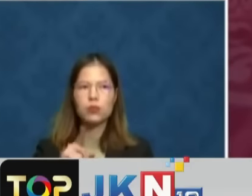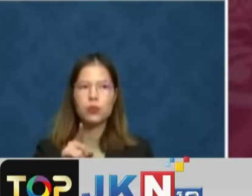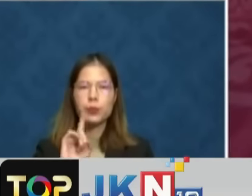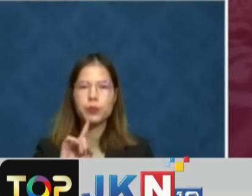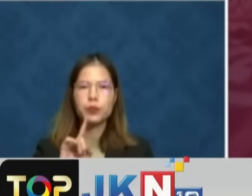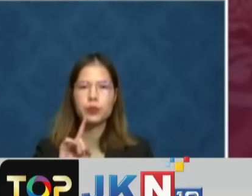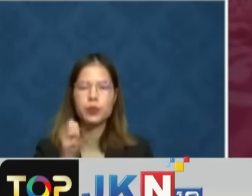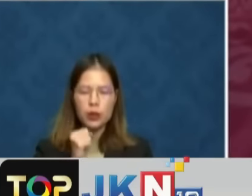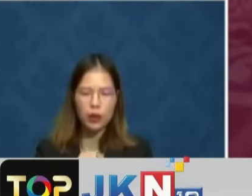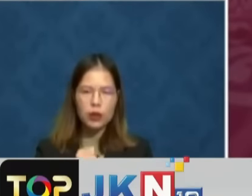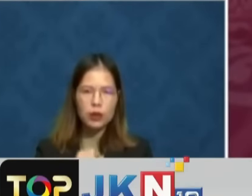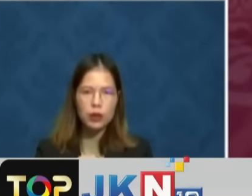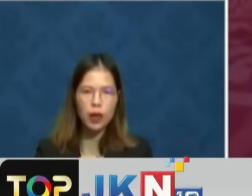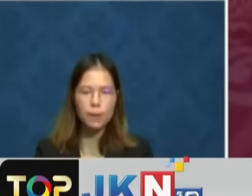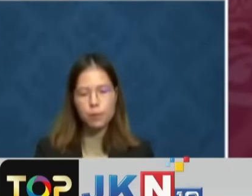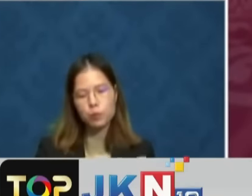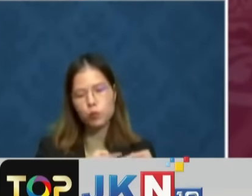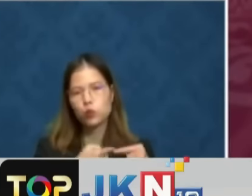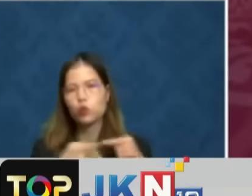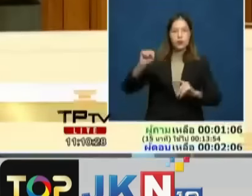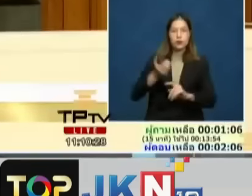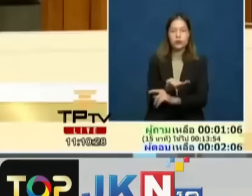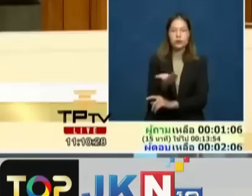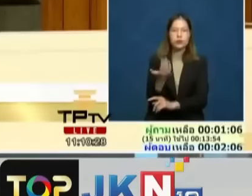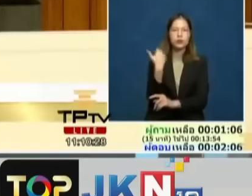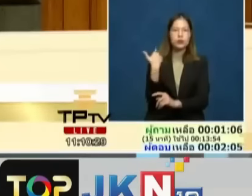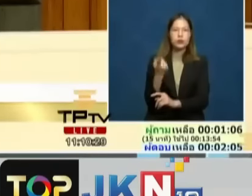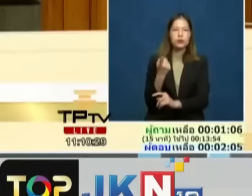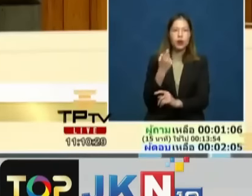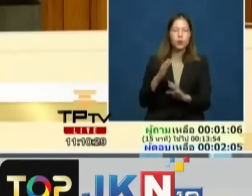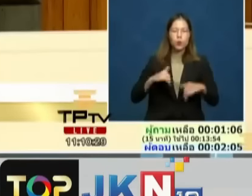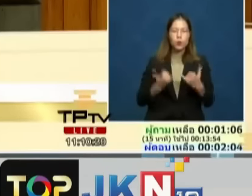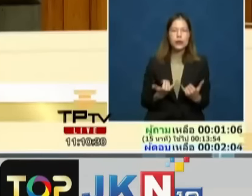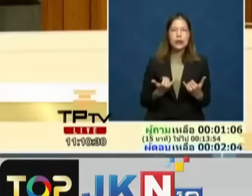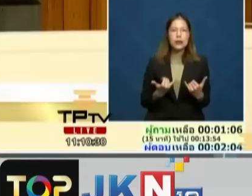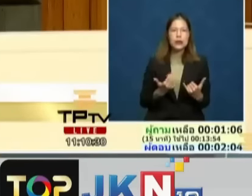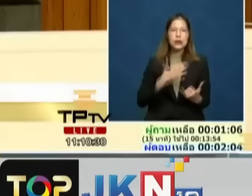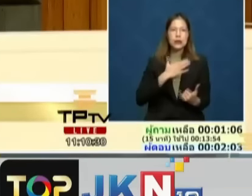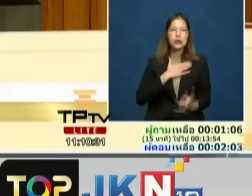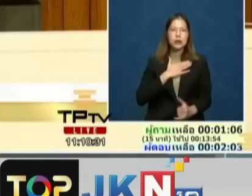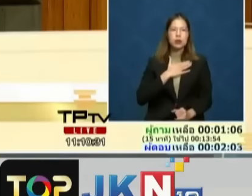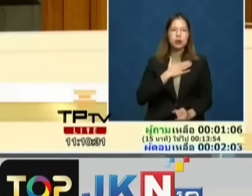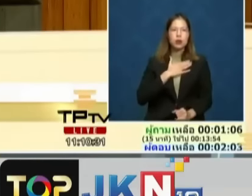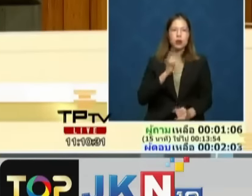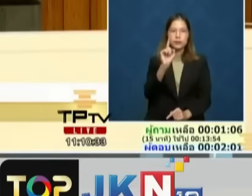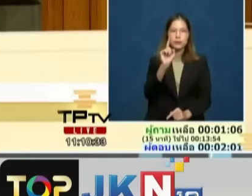มการที่เราสามารถเดินไปได ้ก็ยืนยันในเจตนาที่ยังจะขับเคลื่อนต่อน